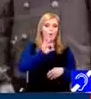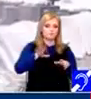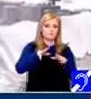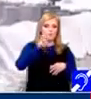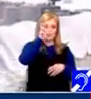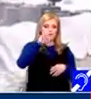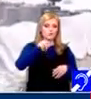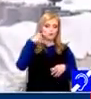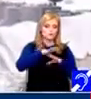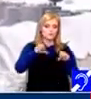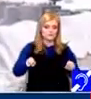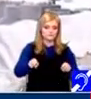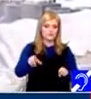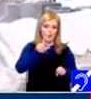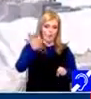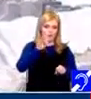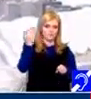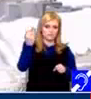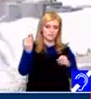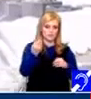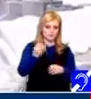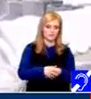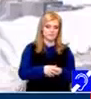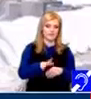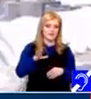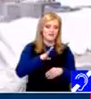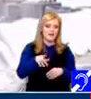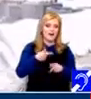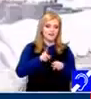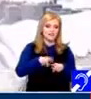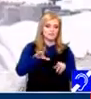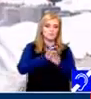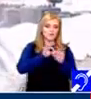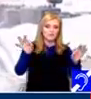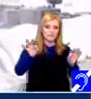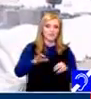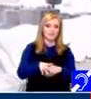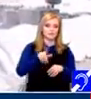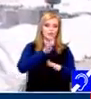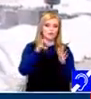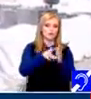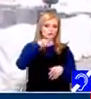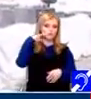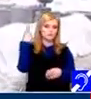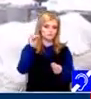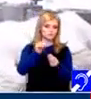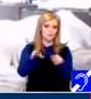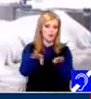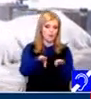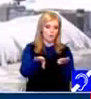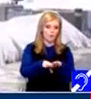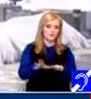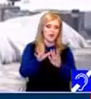familiei sale. Minus 30 de grade Celsius, zăpadă din abundență și o atmosferă care imită perfect peisajul dintr-un oraș rusesc. Sunt elementele care